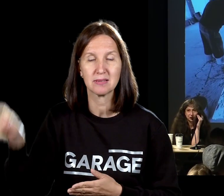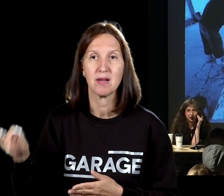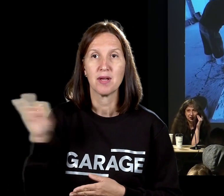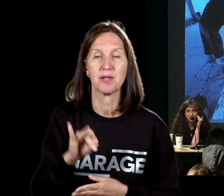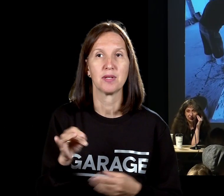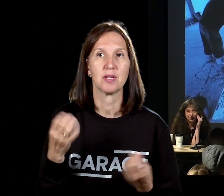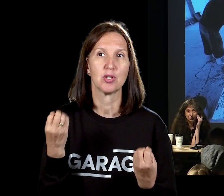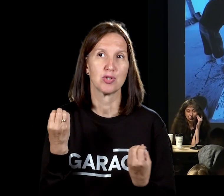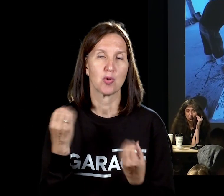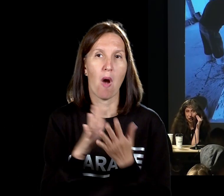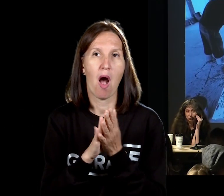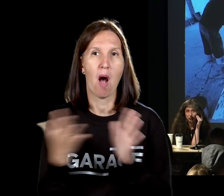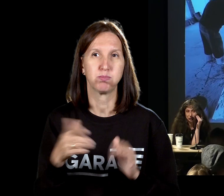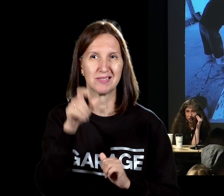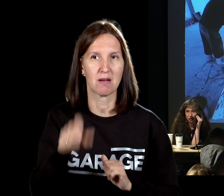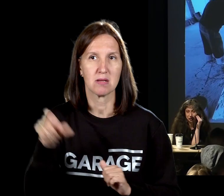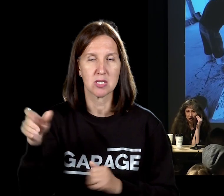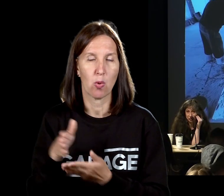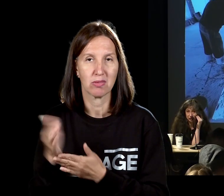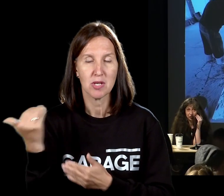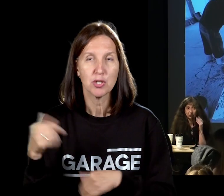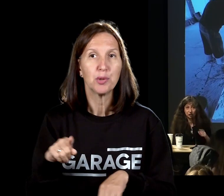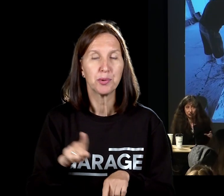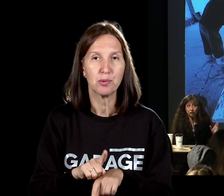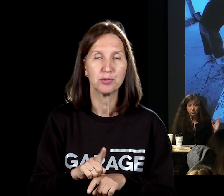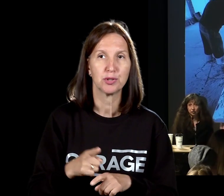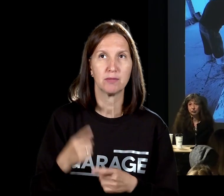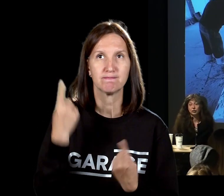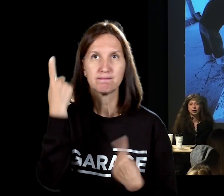некоторые абстракционисты, да, которые тоже работали с ощущением, как